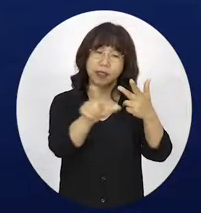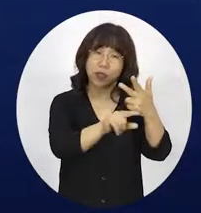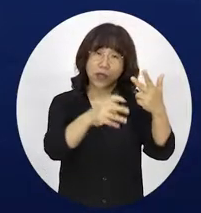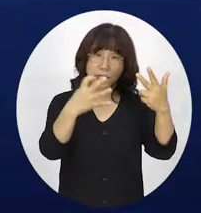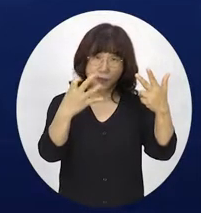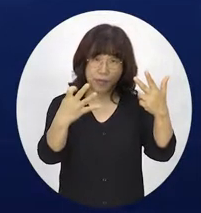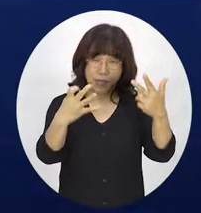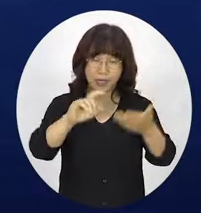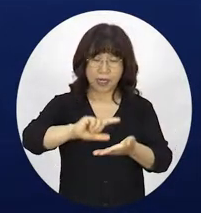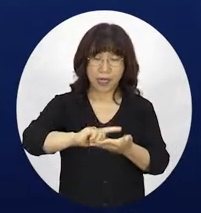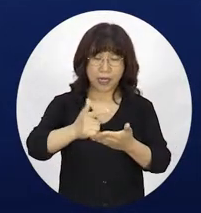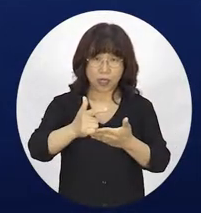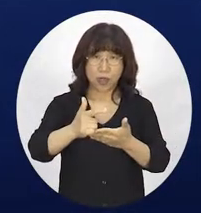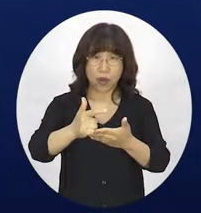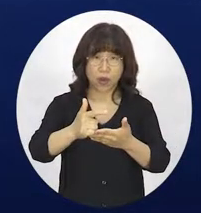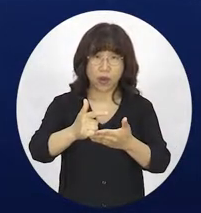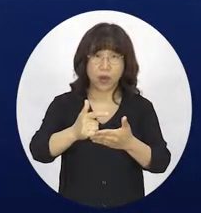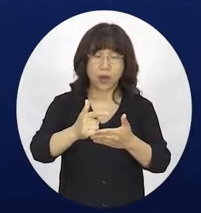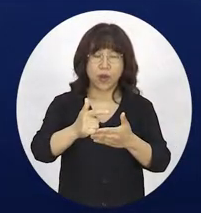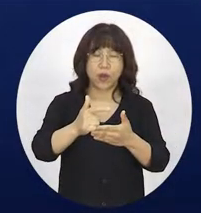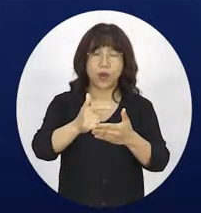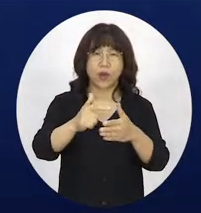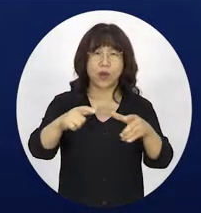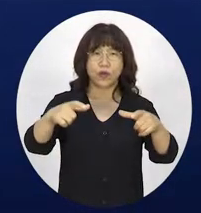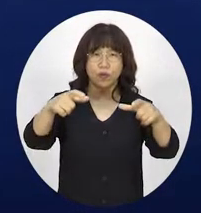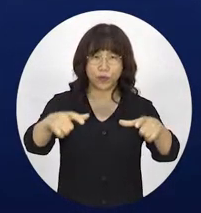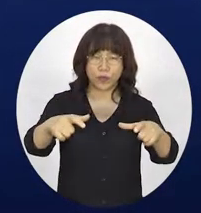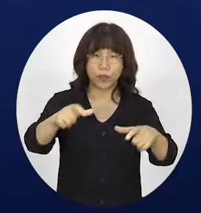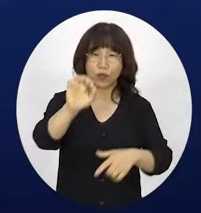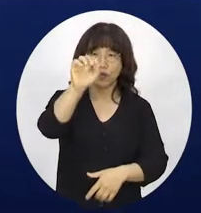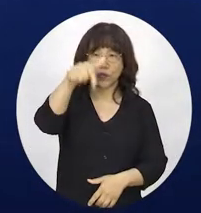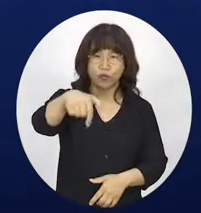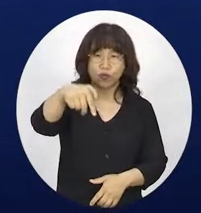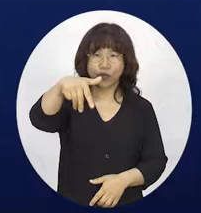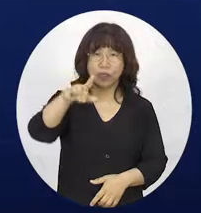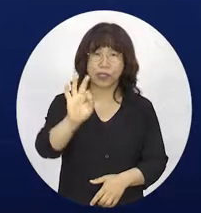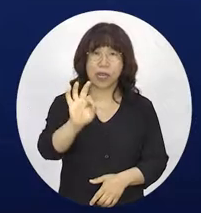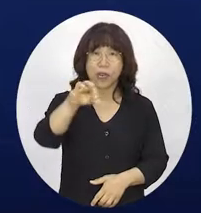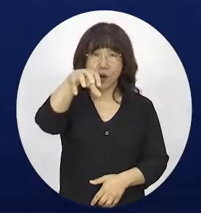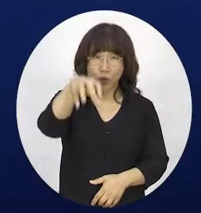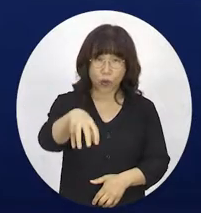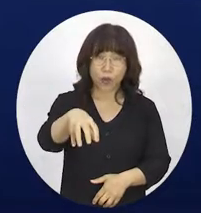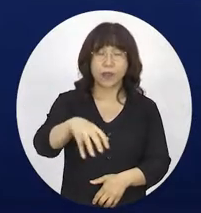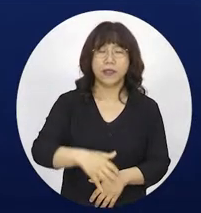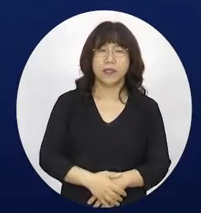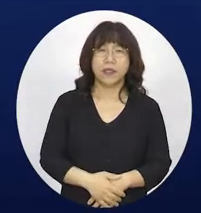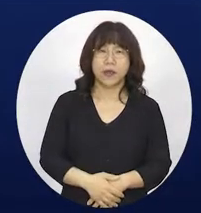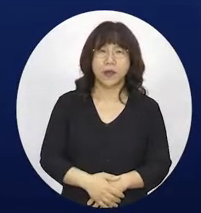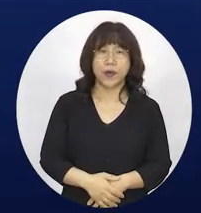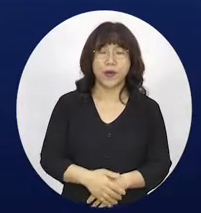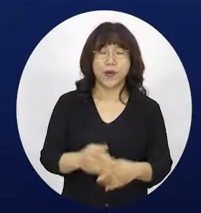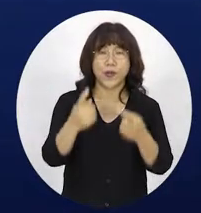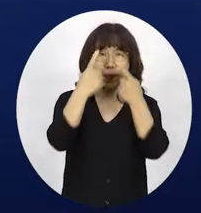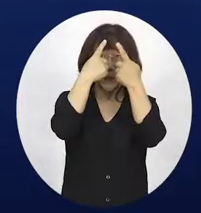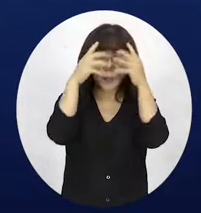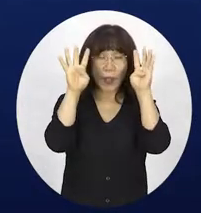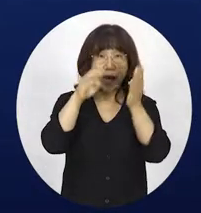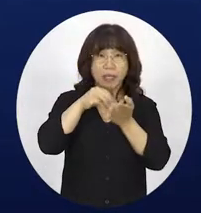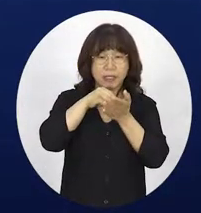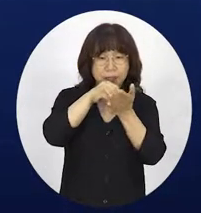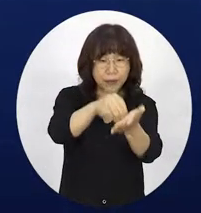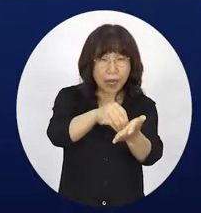오는 7월 14일 강서 구민회관 5장 홀에서 복잡해진 입시 전형으로 어려움을 겪고 있는 지역 내 수험생과